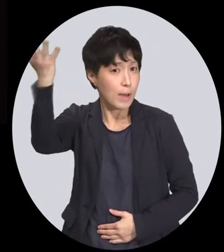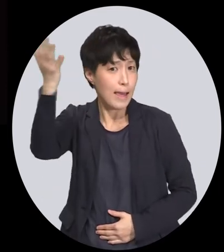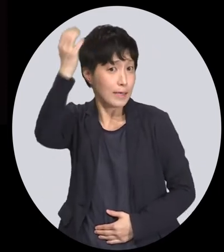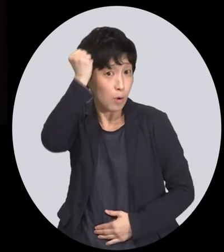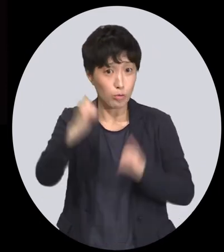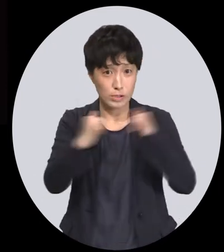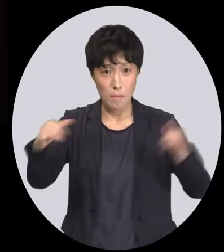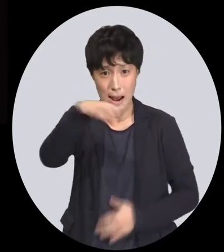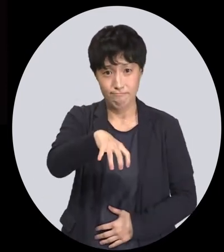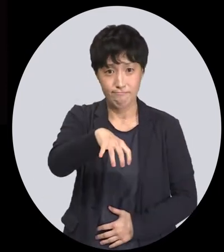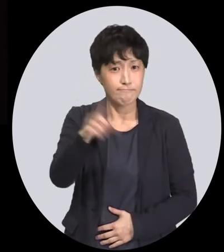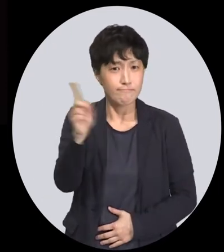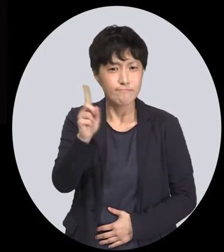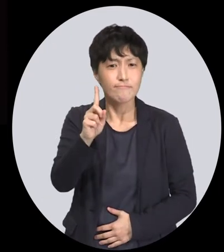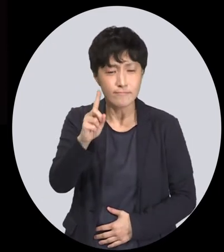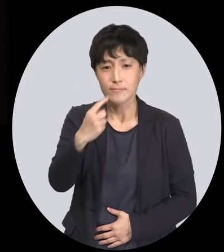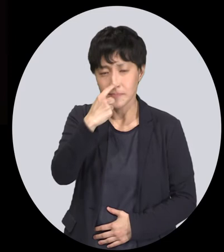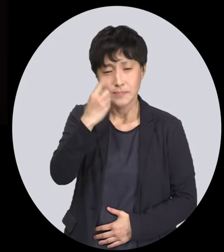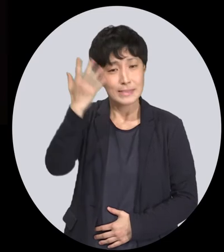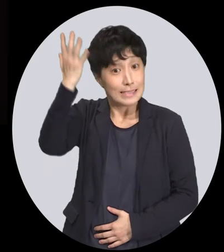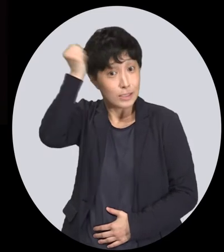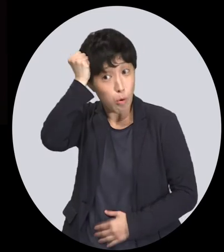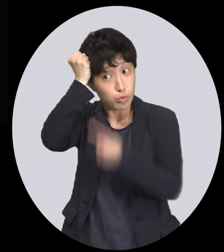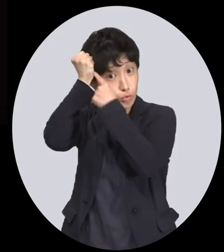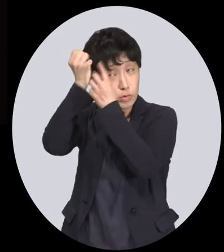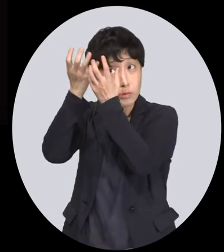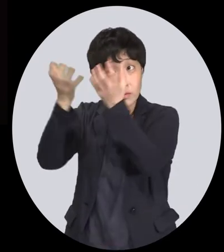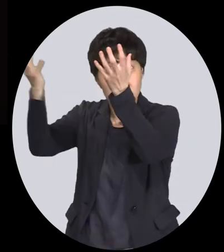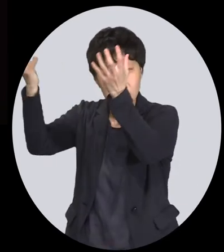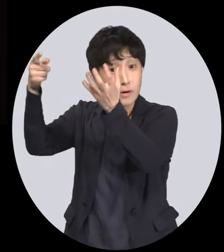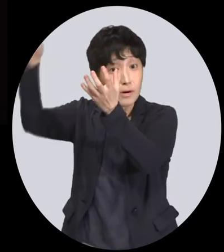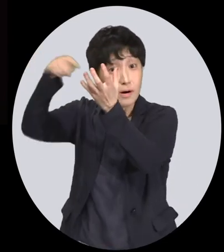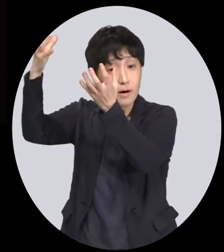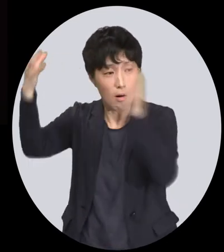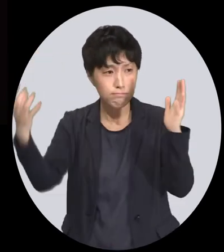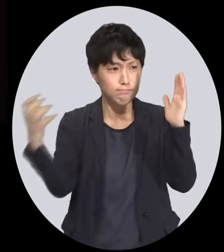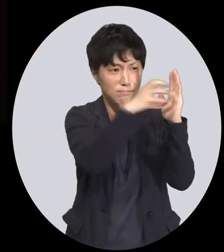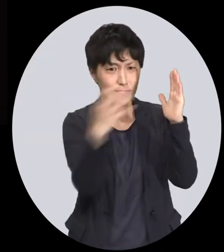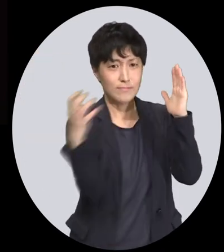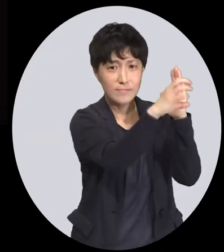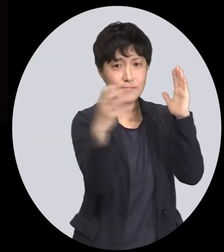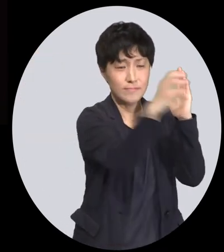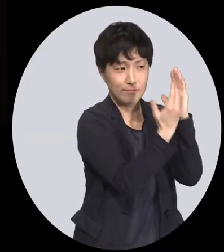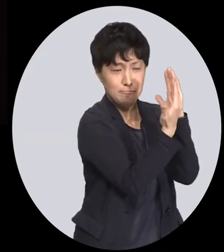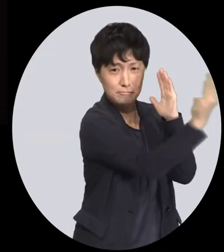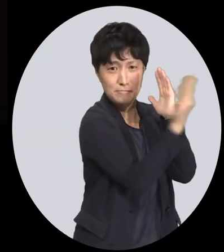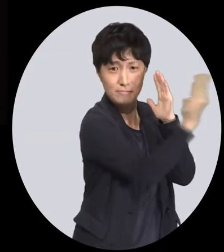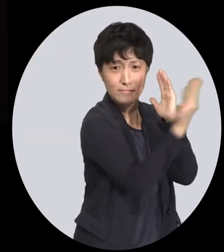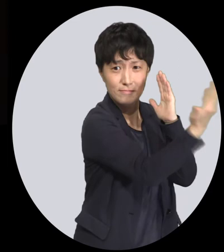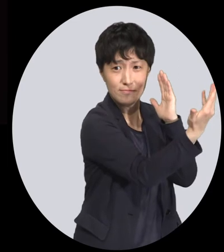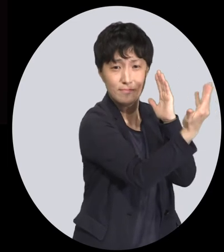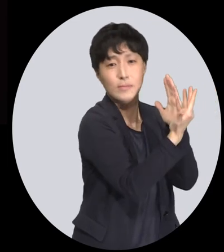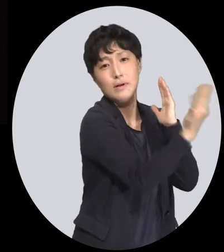た本とかそういうここ夢と9億の広場なんですけどその私の記憶の